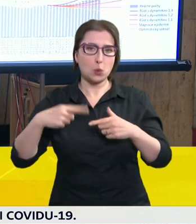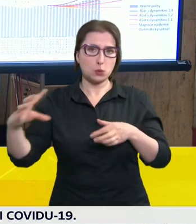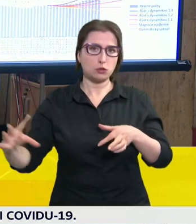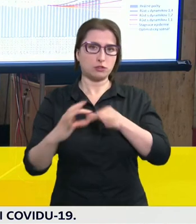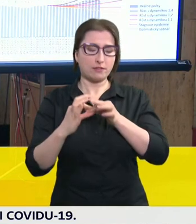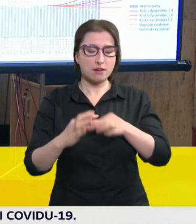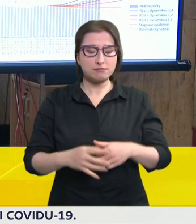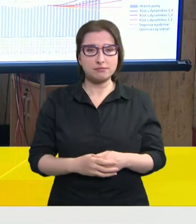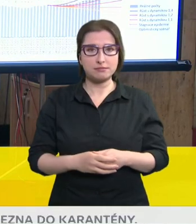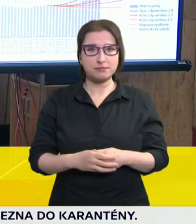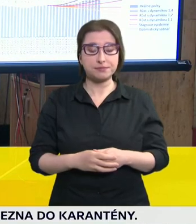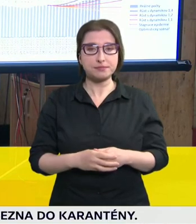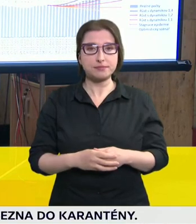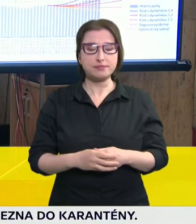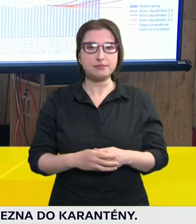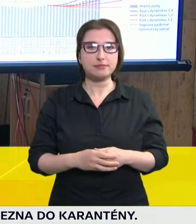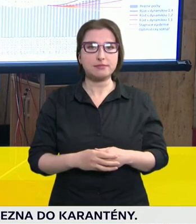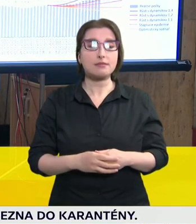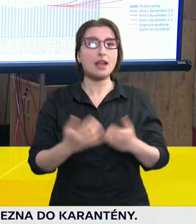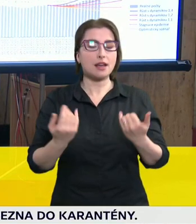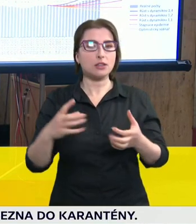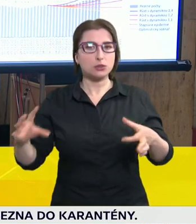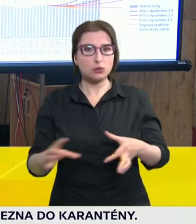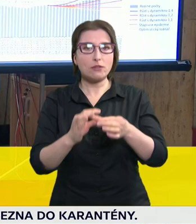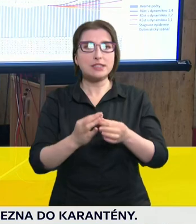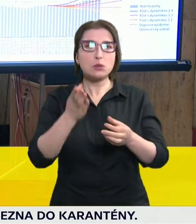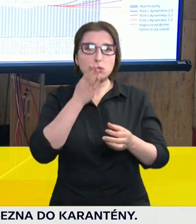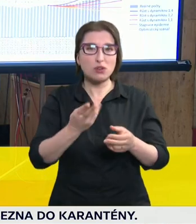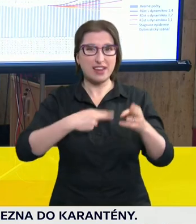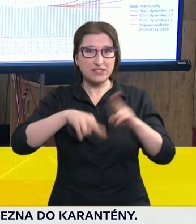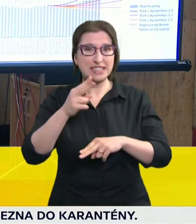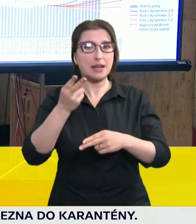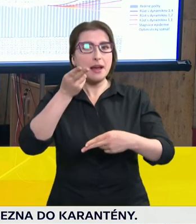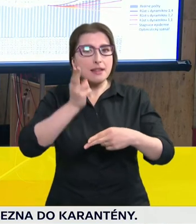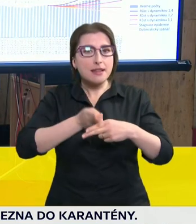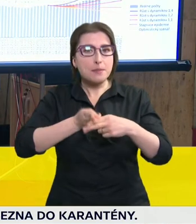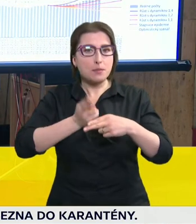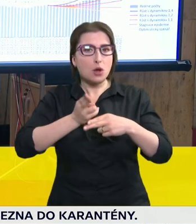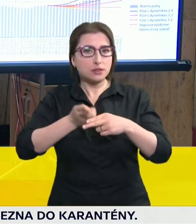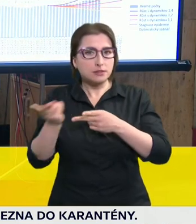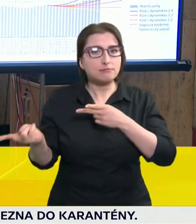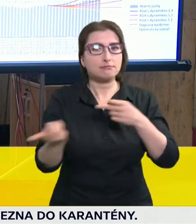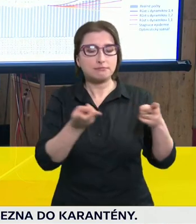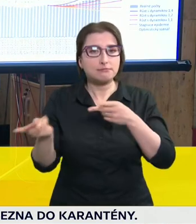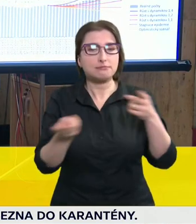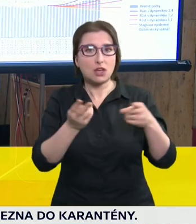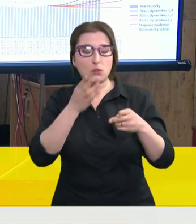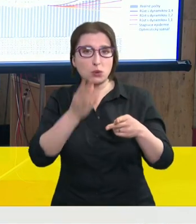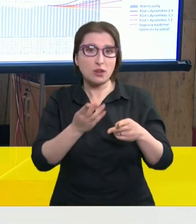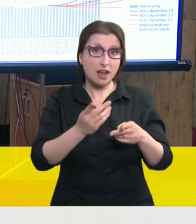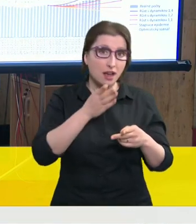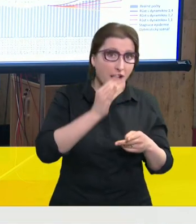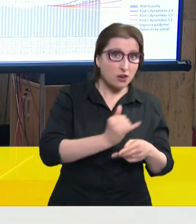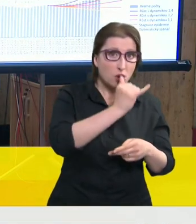Otázka, zda bude, nebo zdali můžeme čekat další nárůst pacientů, není, zdali můžeme nebo nemůžeme, ale spíše v